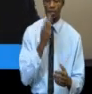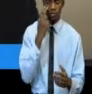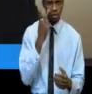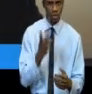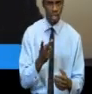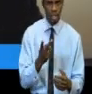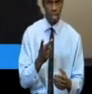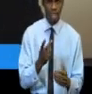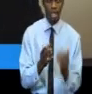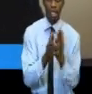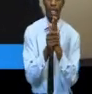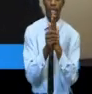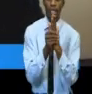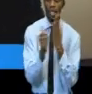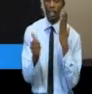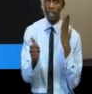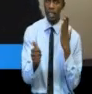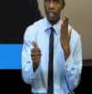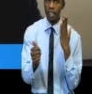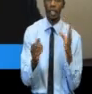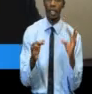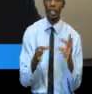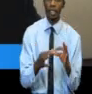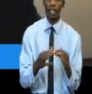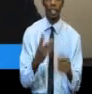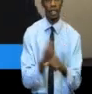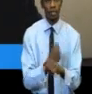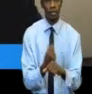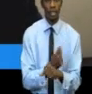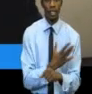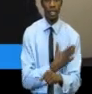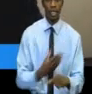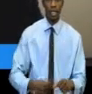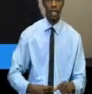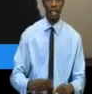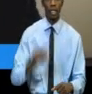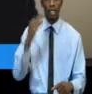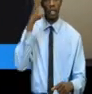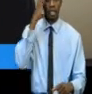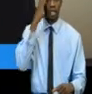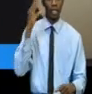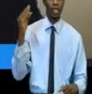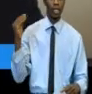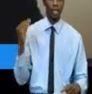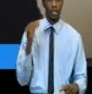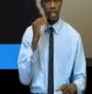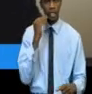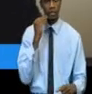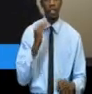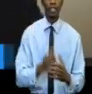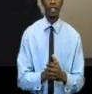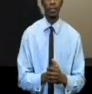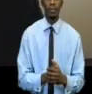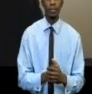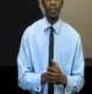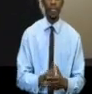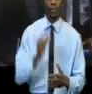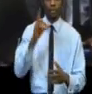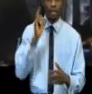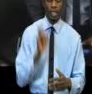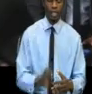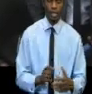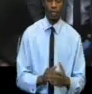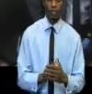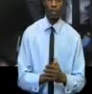l'expérience. Il faut avoir exercé la révision comptable pendant au moins 10 ans de